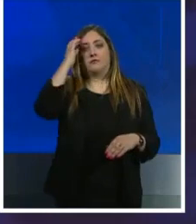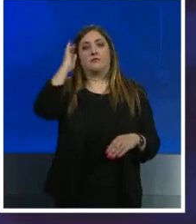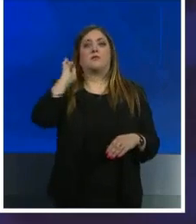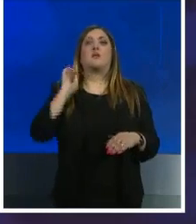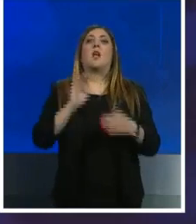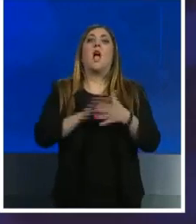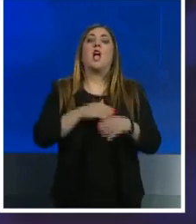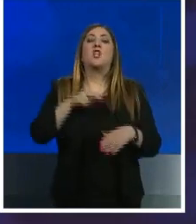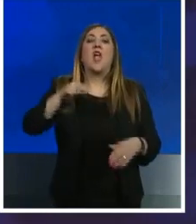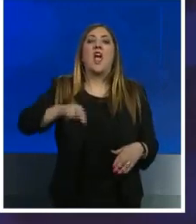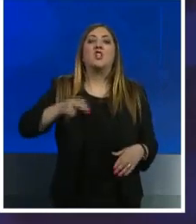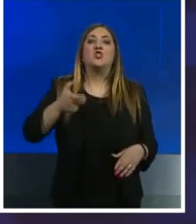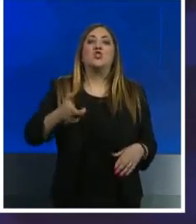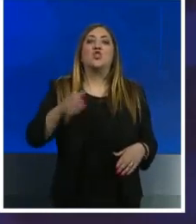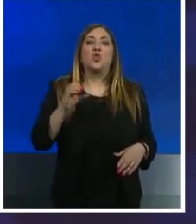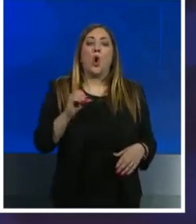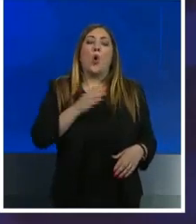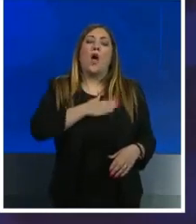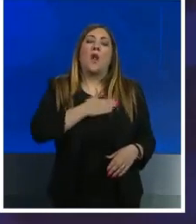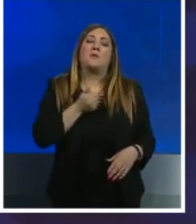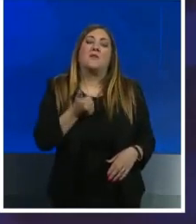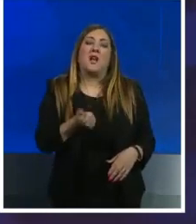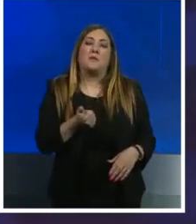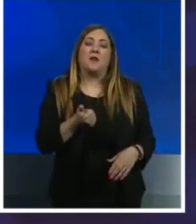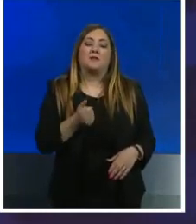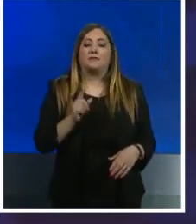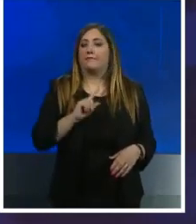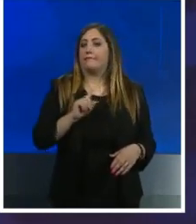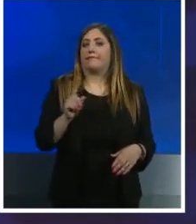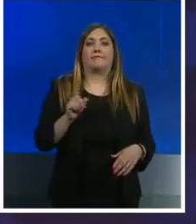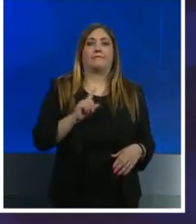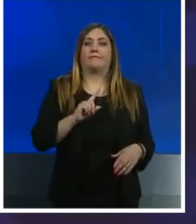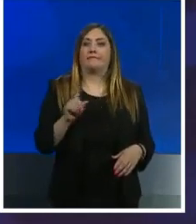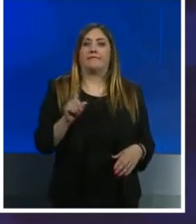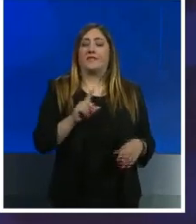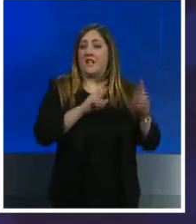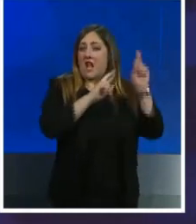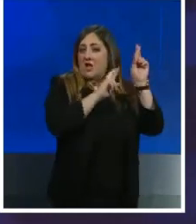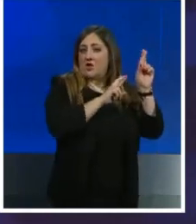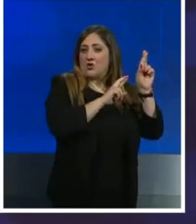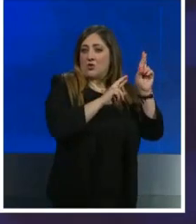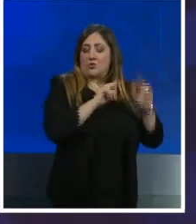bħala NGOs tal-karità bħala reliġjużi.